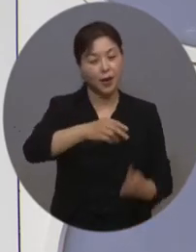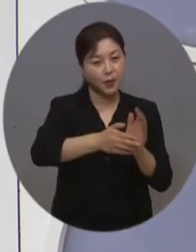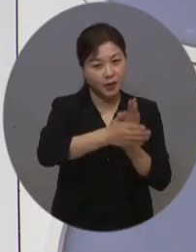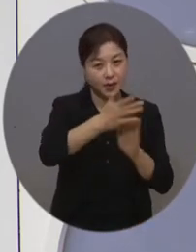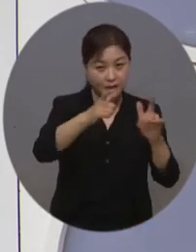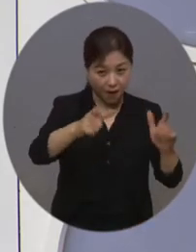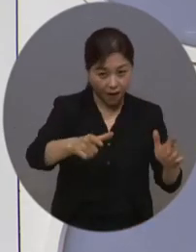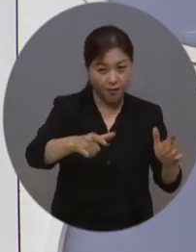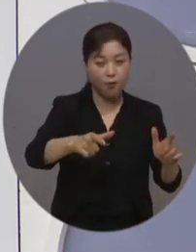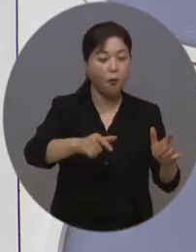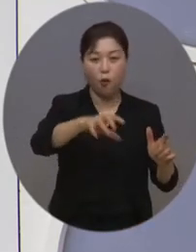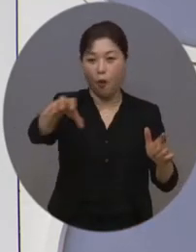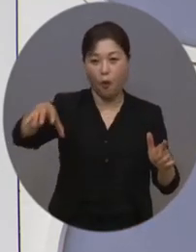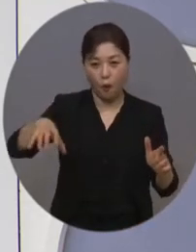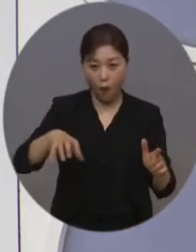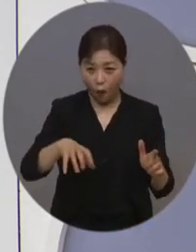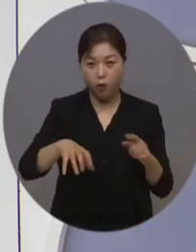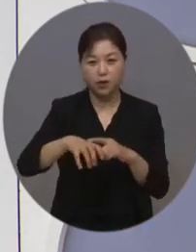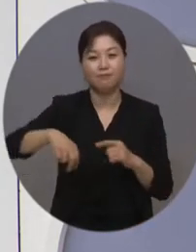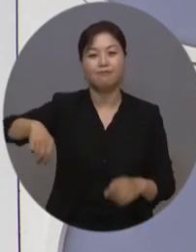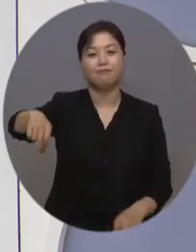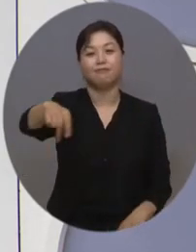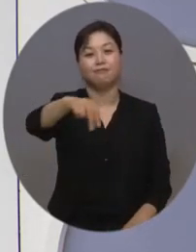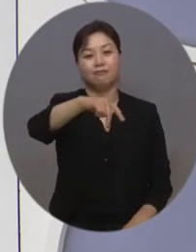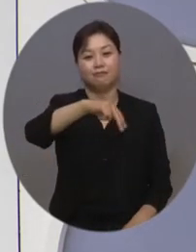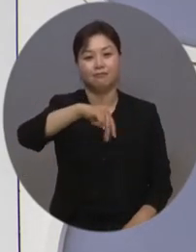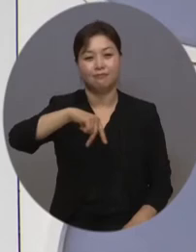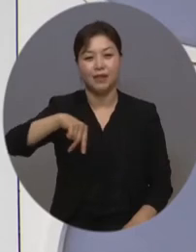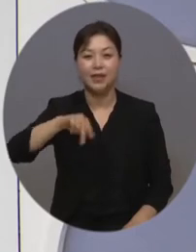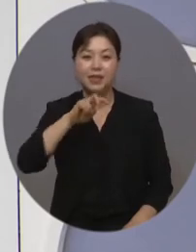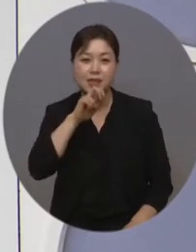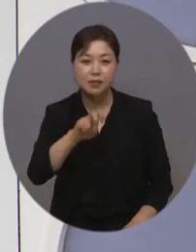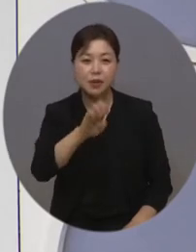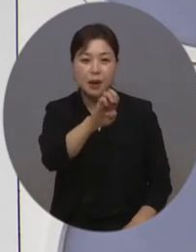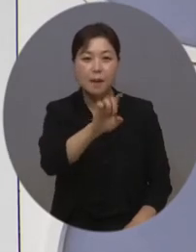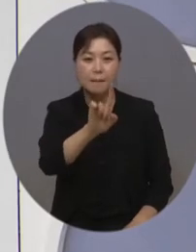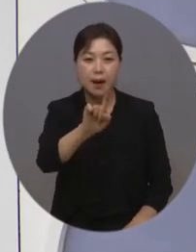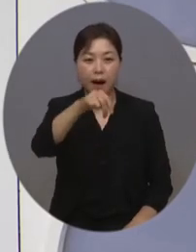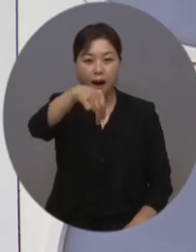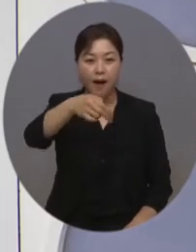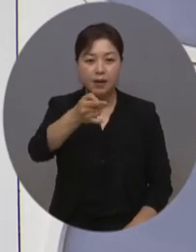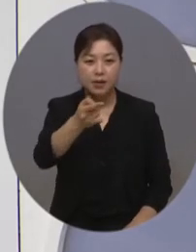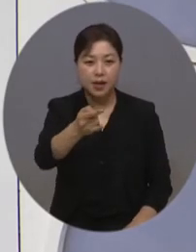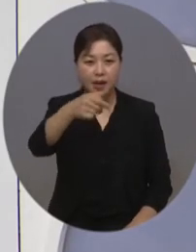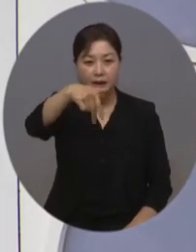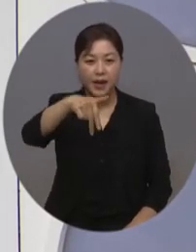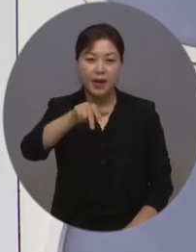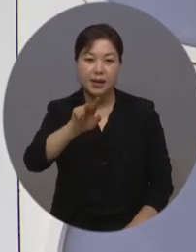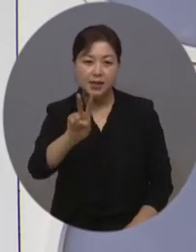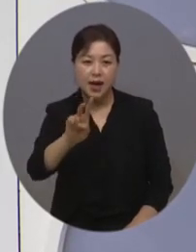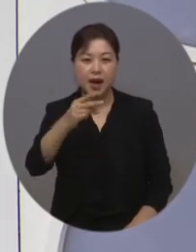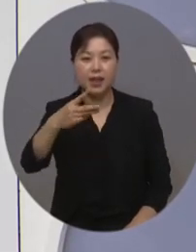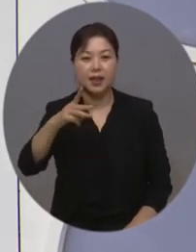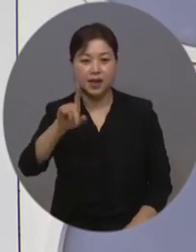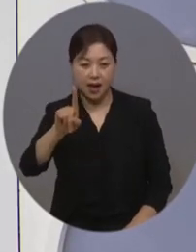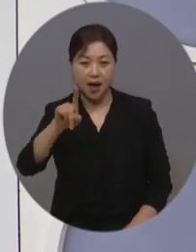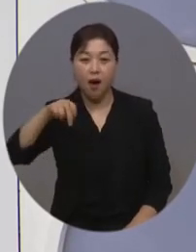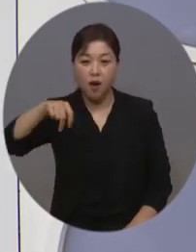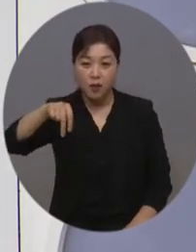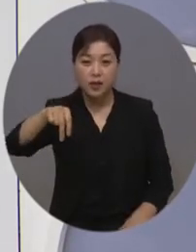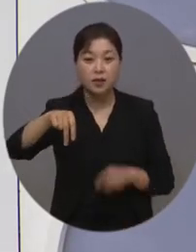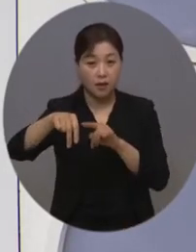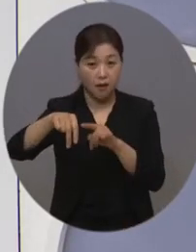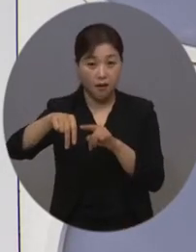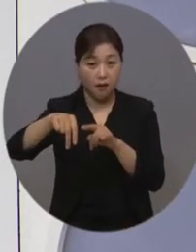어디든 그걸 그 사람들 파세기아타라 그럽니다. 이렇게 걷는다 이런 뜻이에요. 이제 그렇게